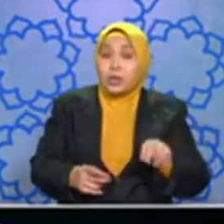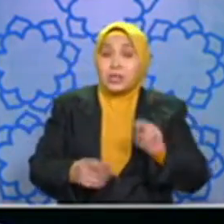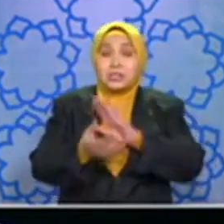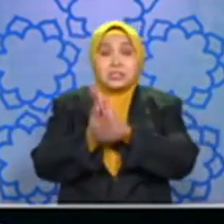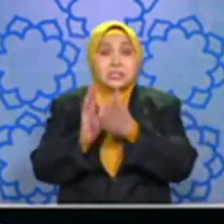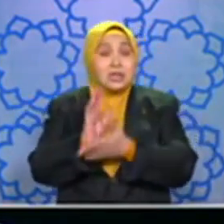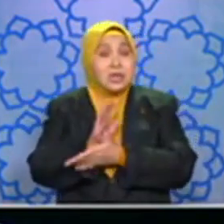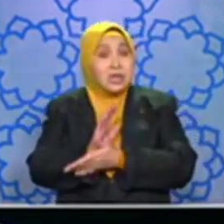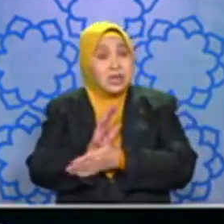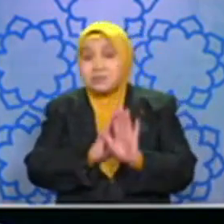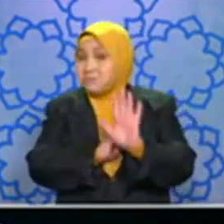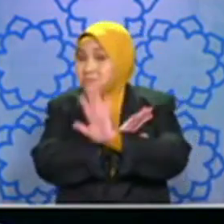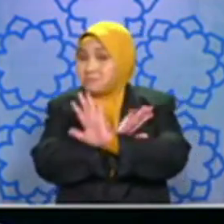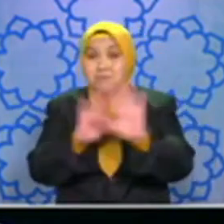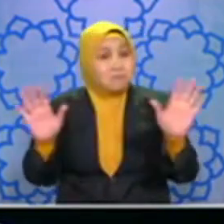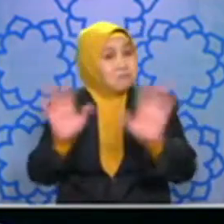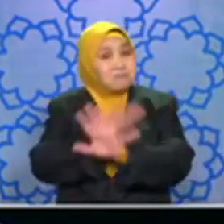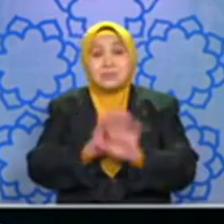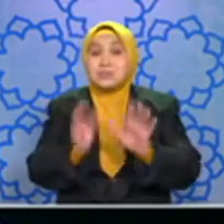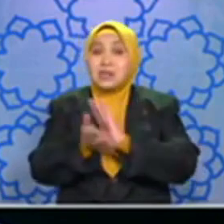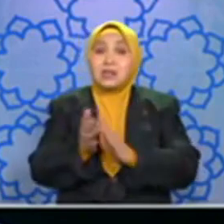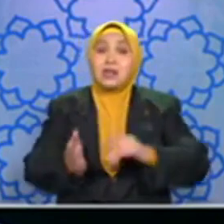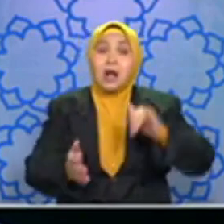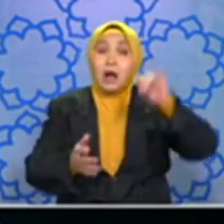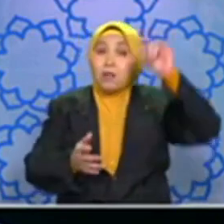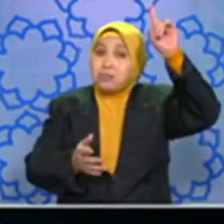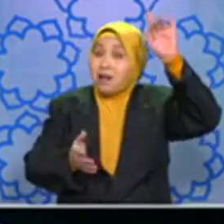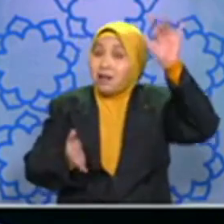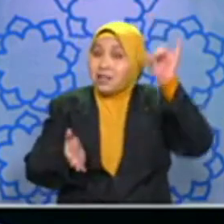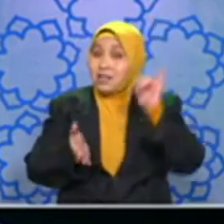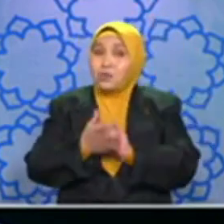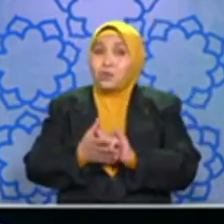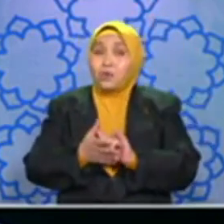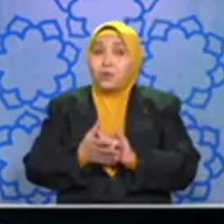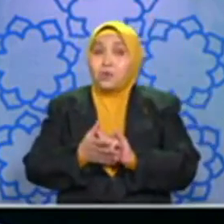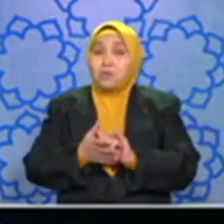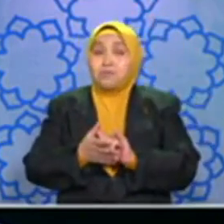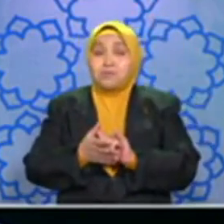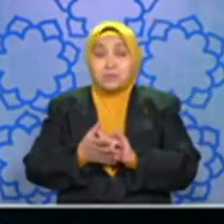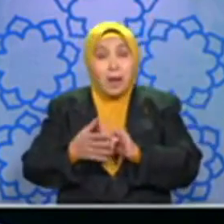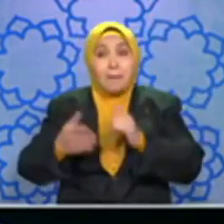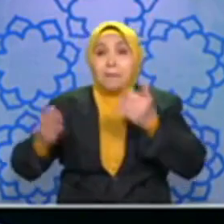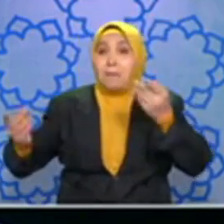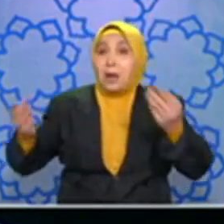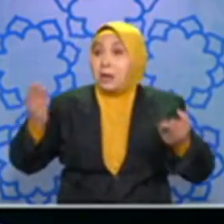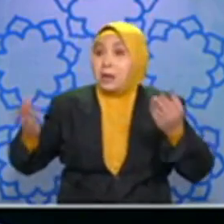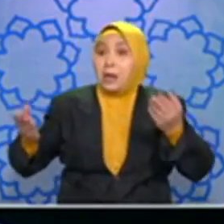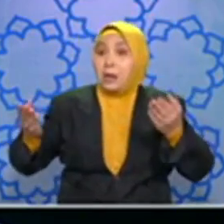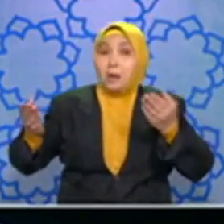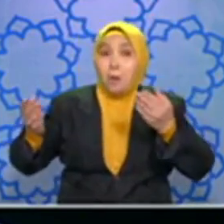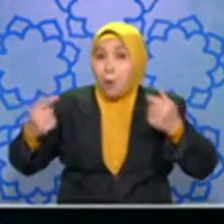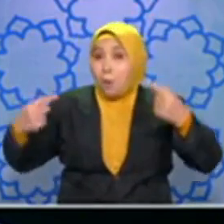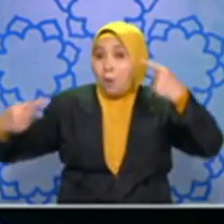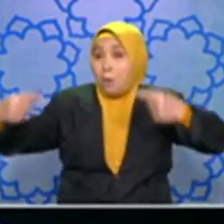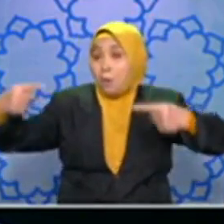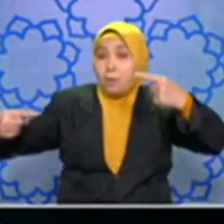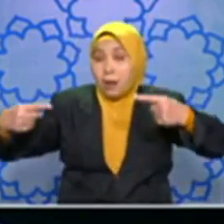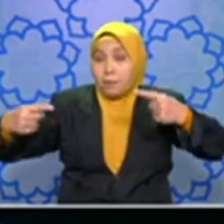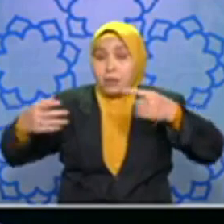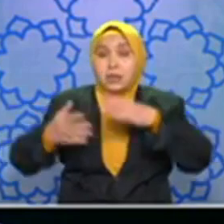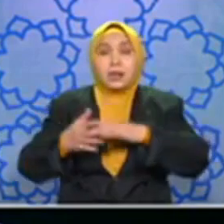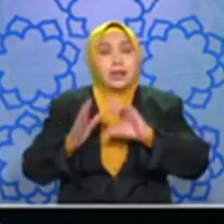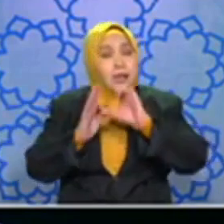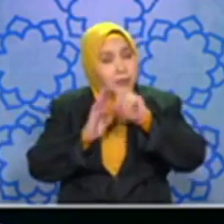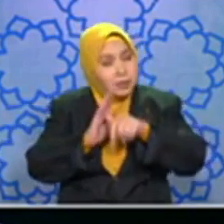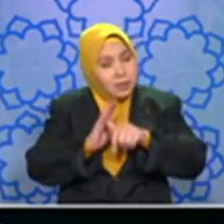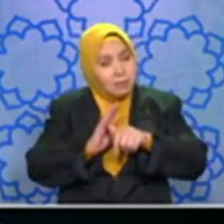ilahan akhar, jangan jadikan bagi Allah itu seteru ataupun tandingan. Fatulqa, engkau akan dilemparkan ke